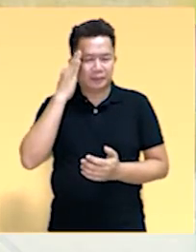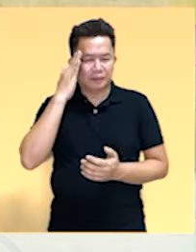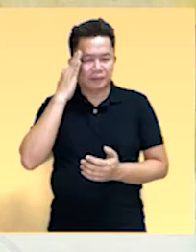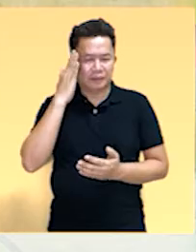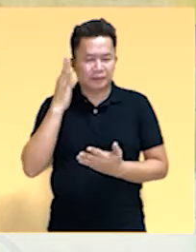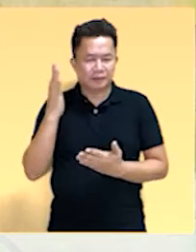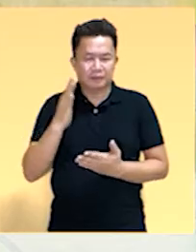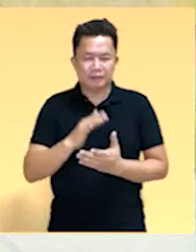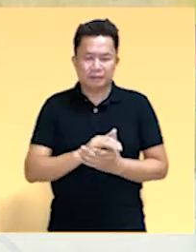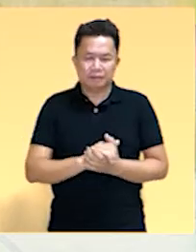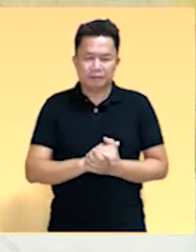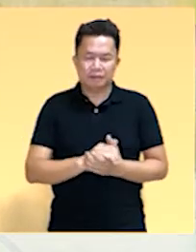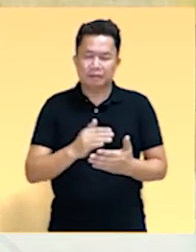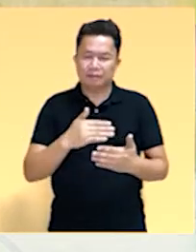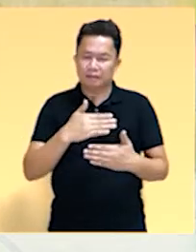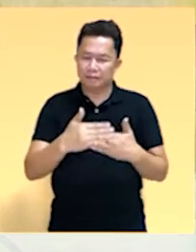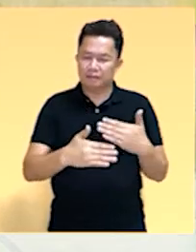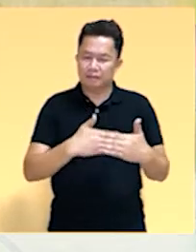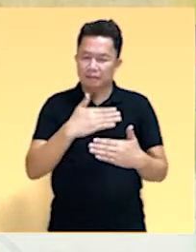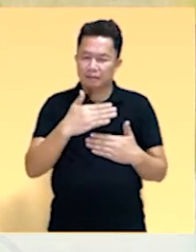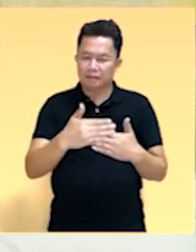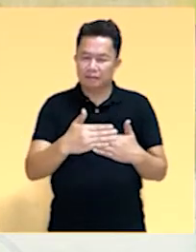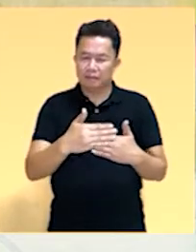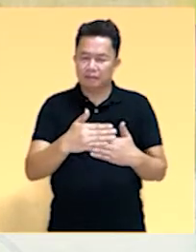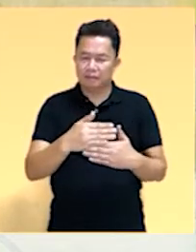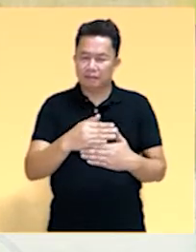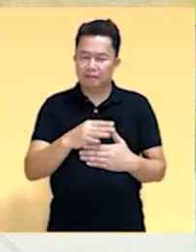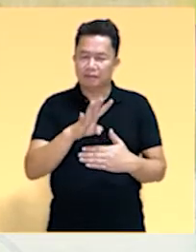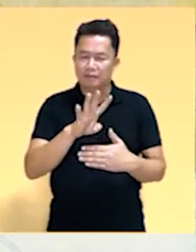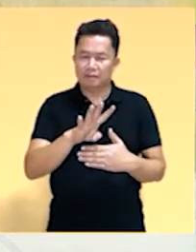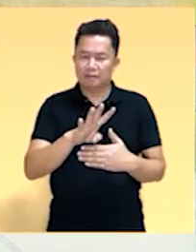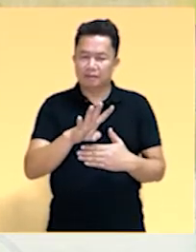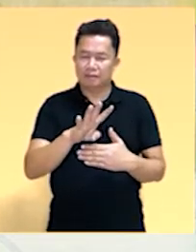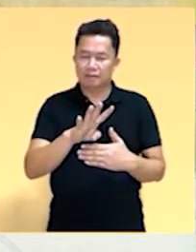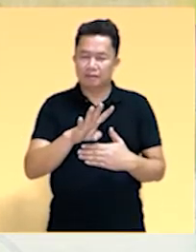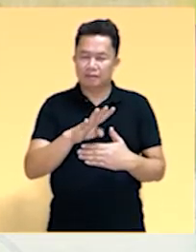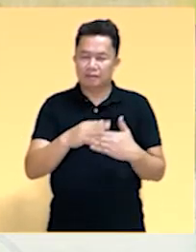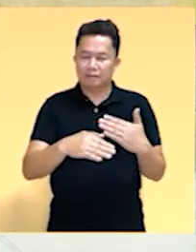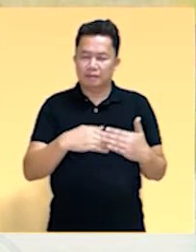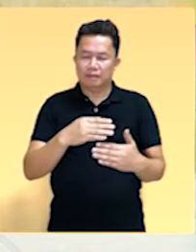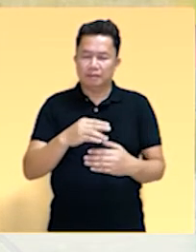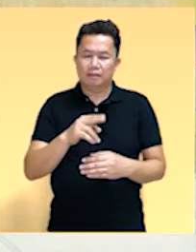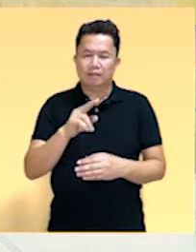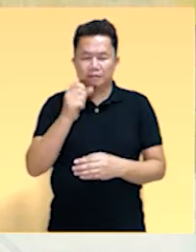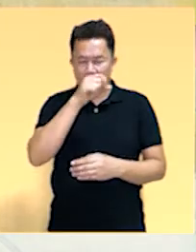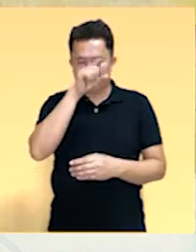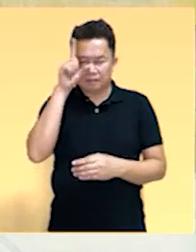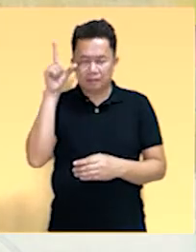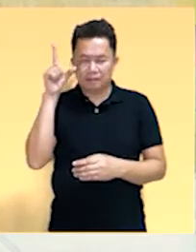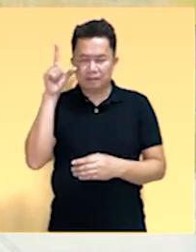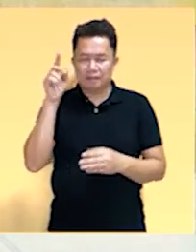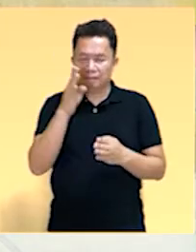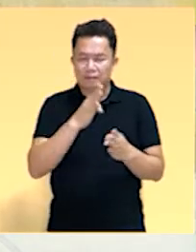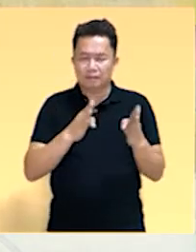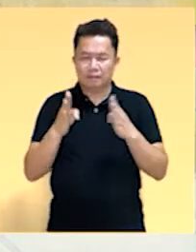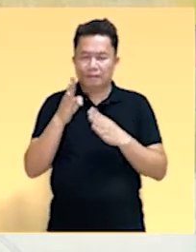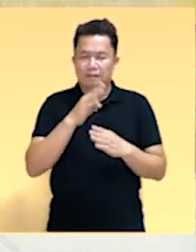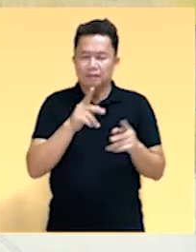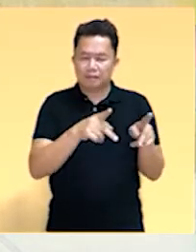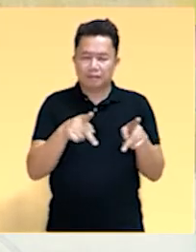alam mo ang mga ito. Ang mga hakbang sa POLYAS 4-step procedure ay understand the